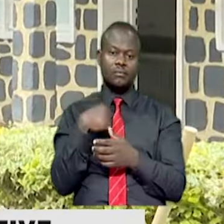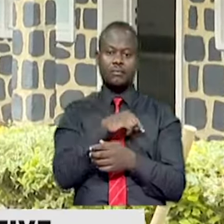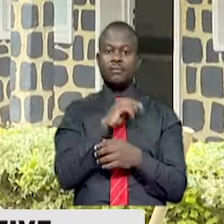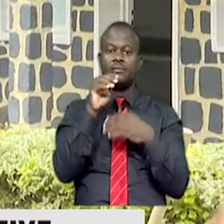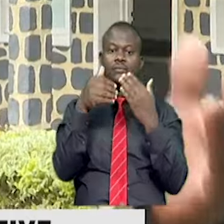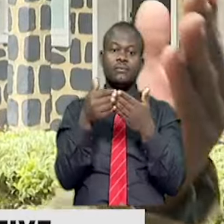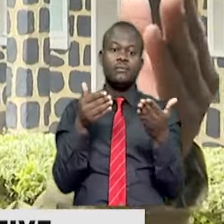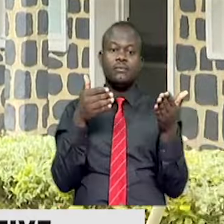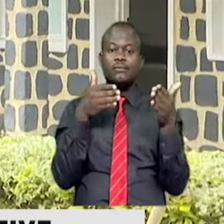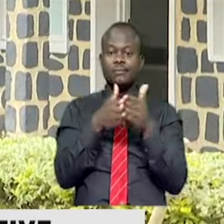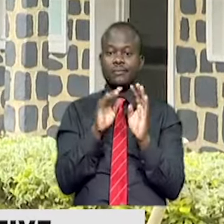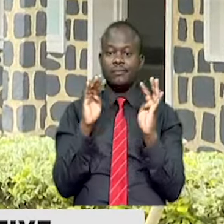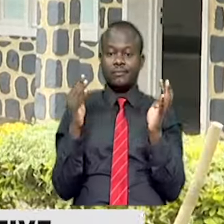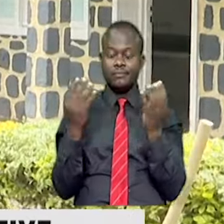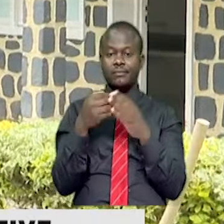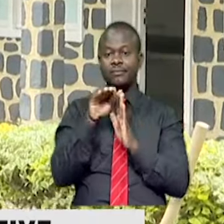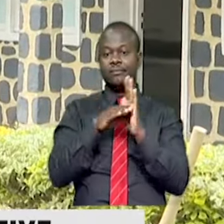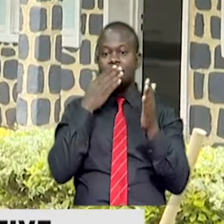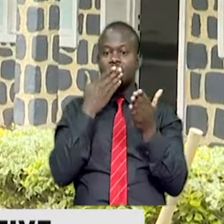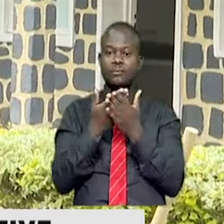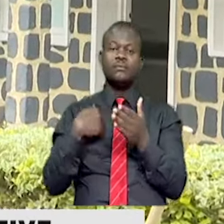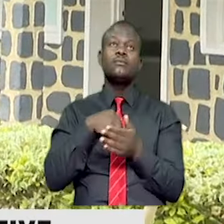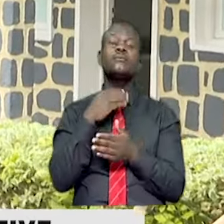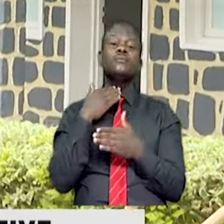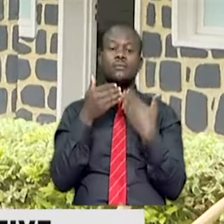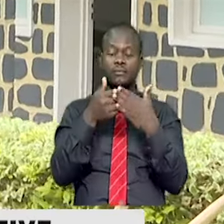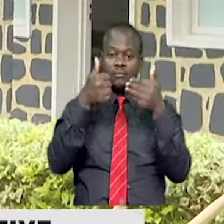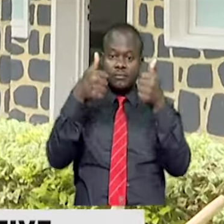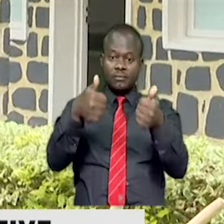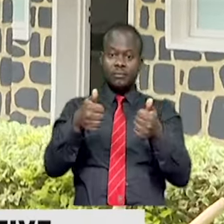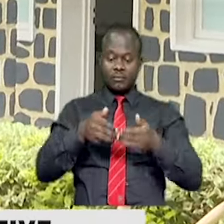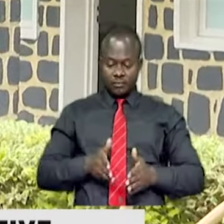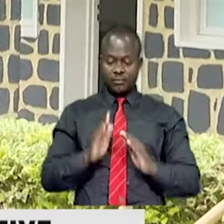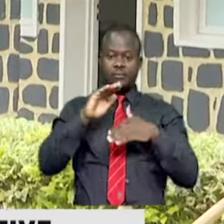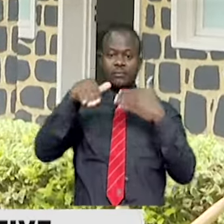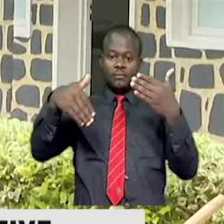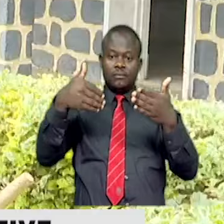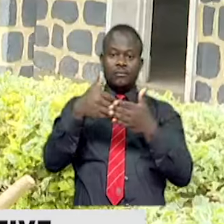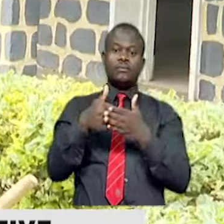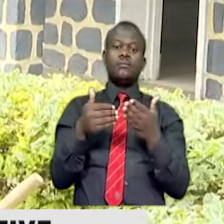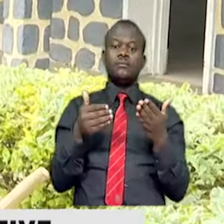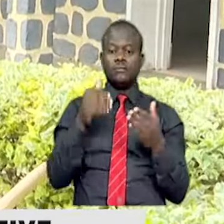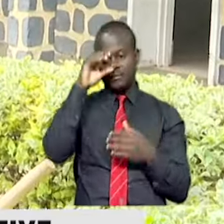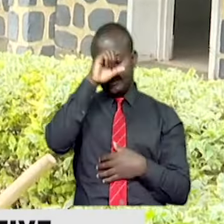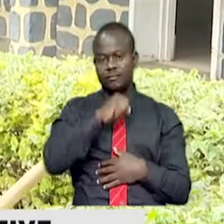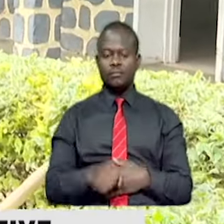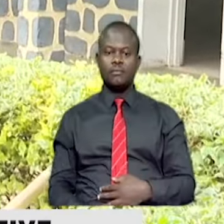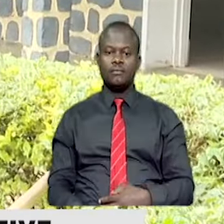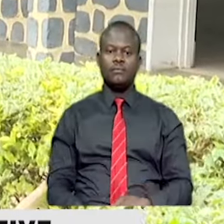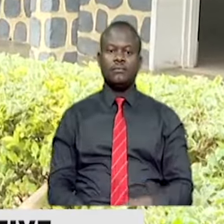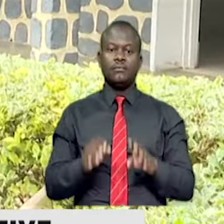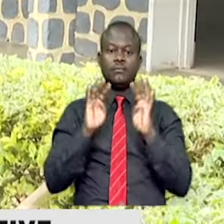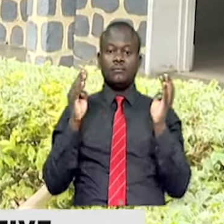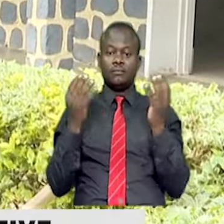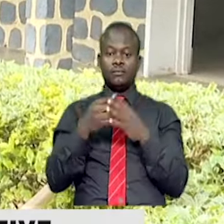ariko twazitiye twagira gahunda nziza dushaka yaba nziza bahabyare bagahagura uruzitiro rurakenewe